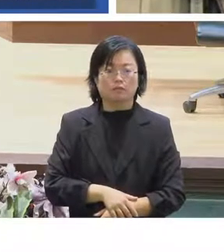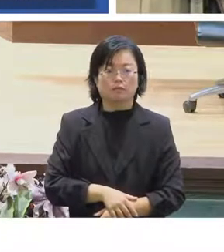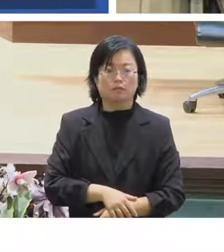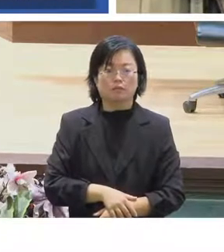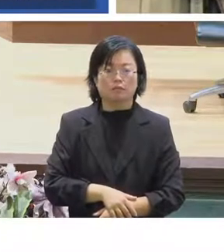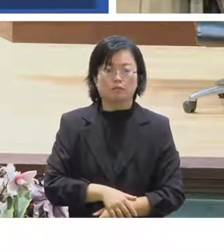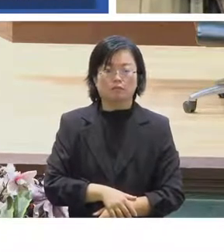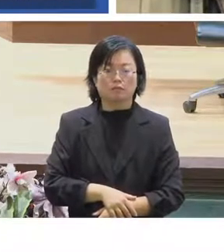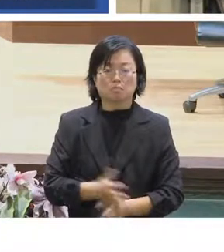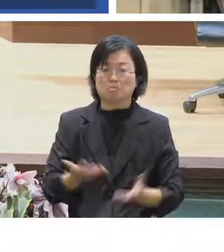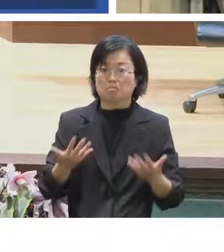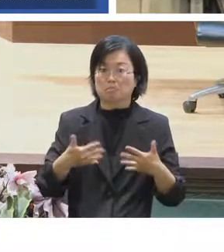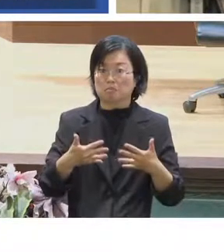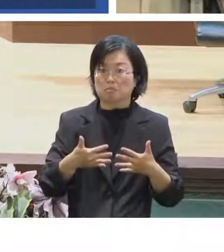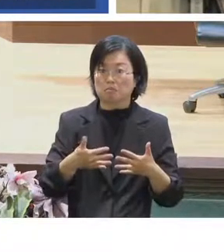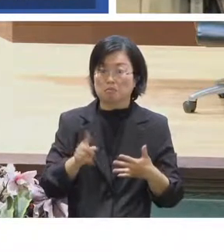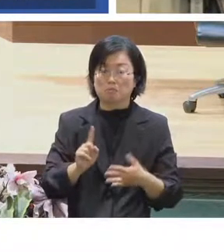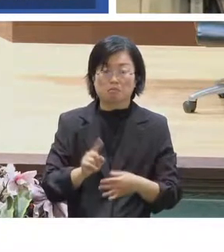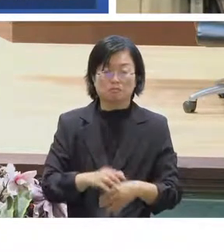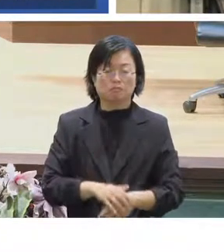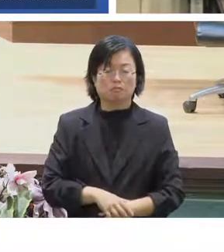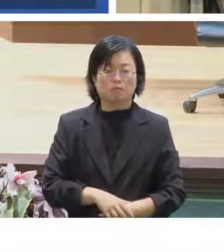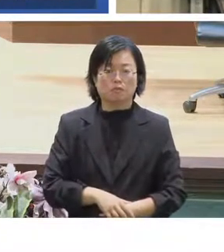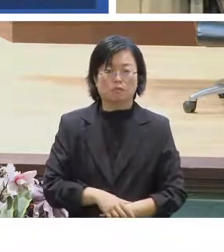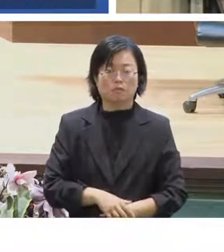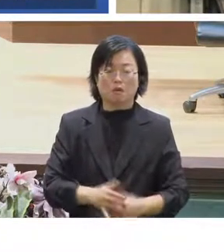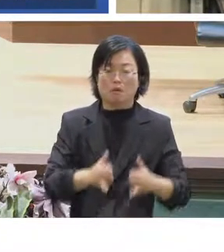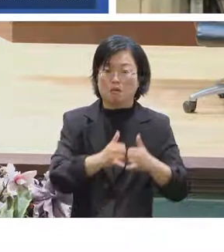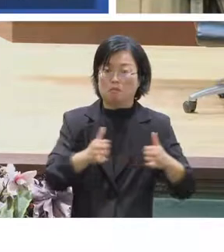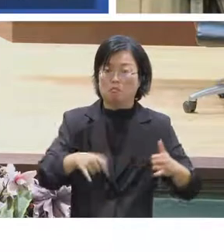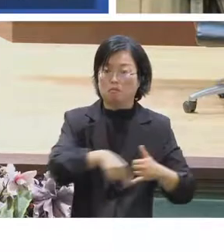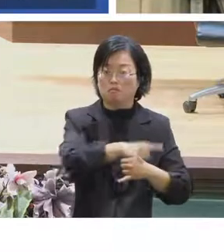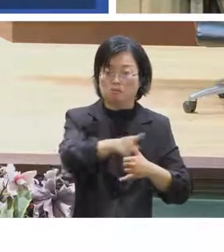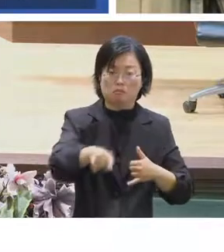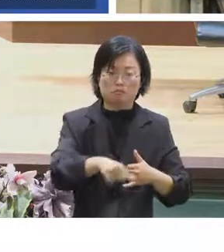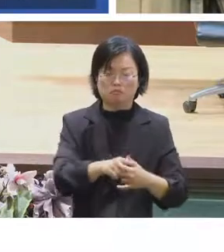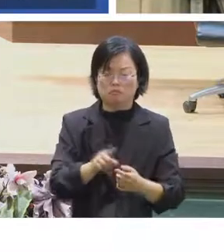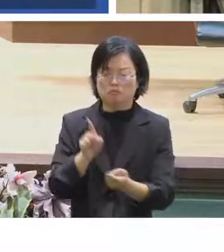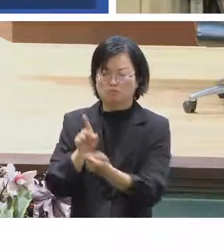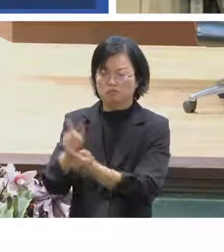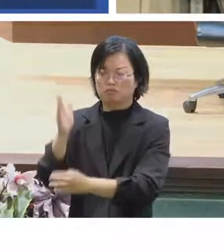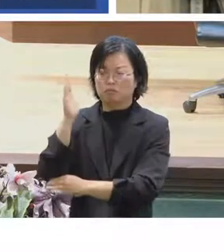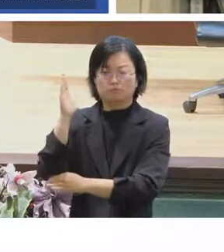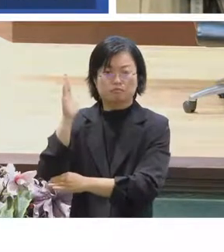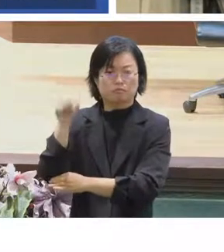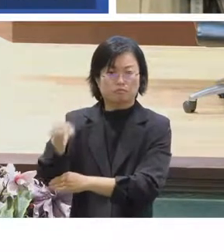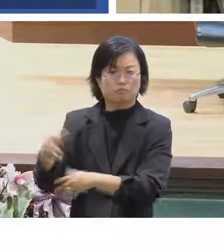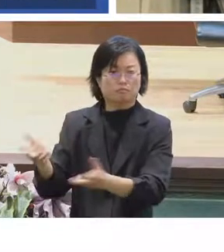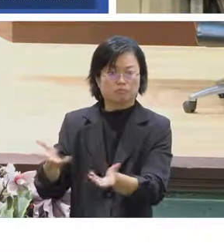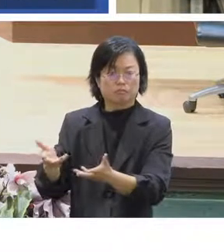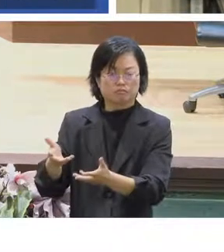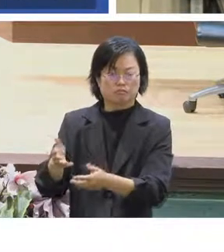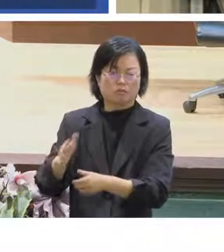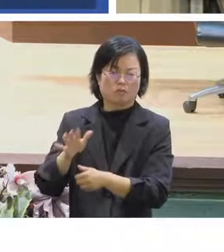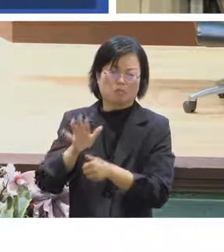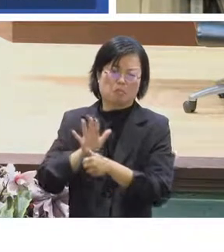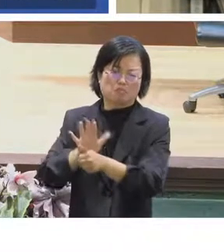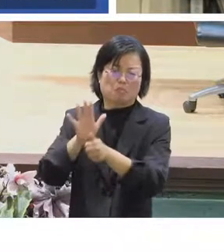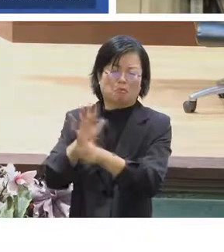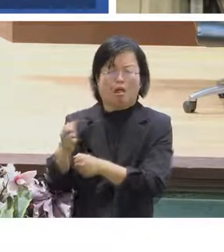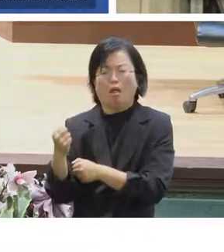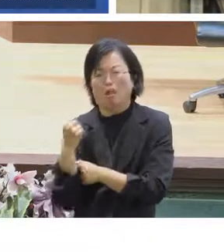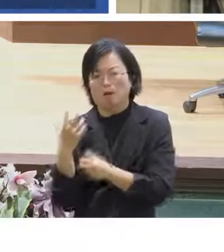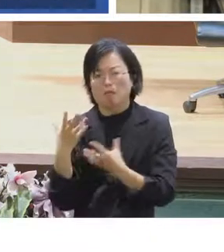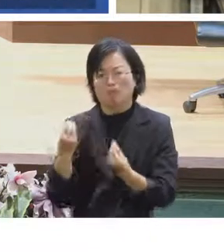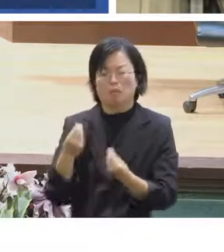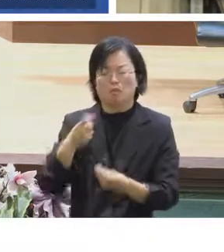况，其实就是有很多民间的人士可能对于政府在这个方面推动不利，然后感到比